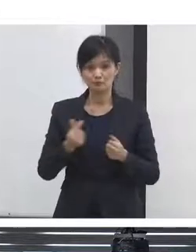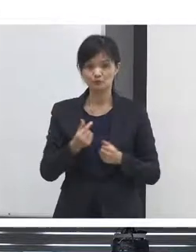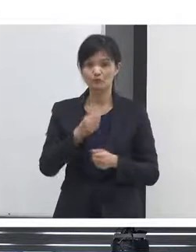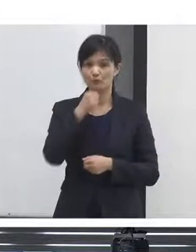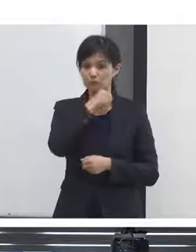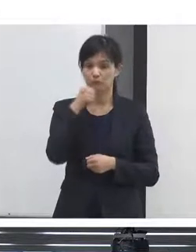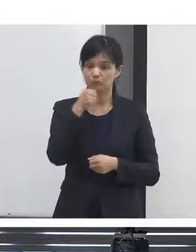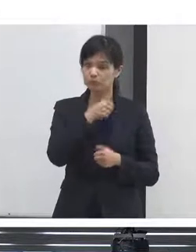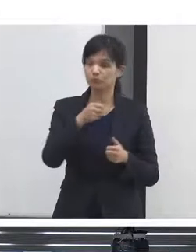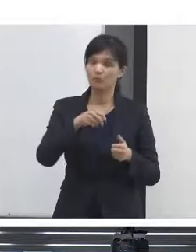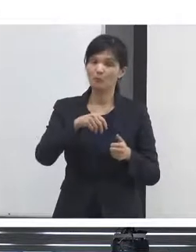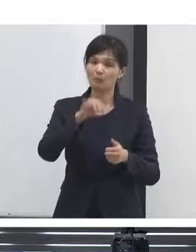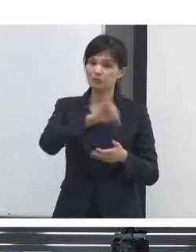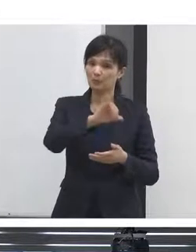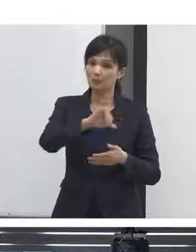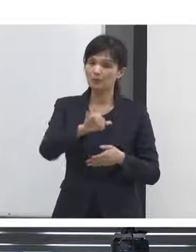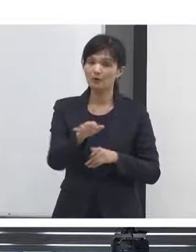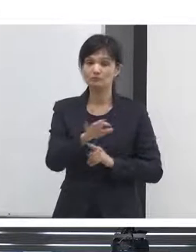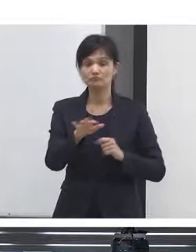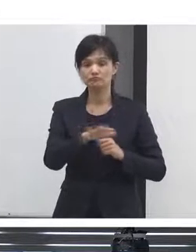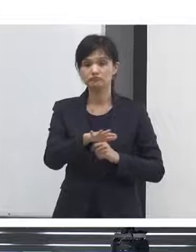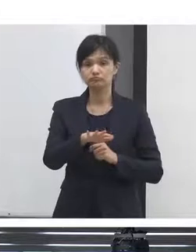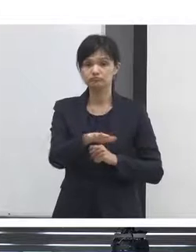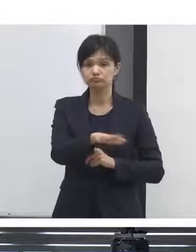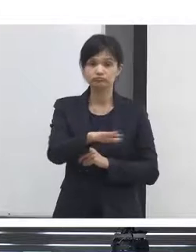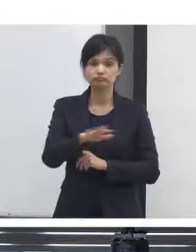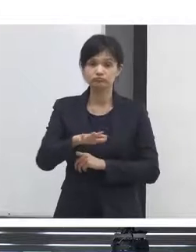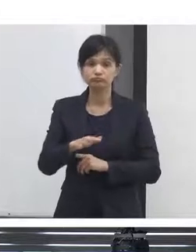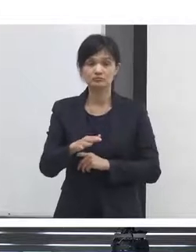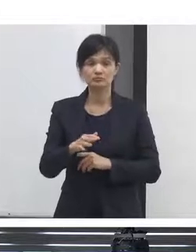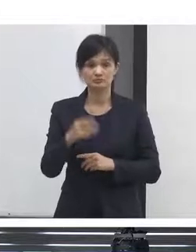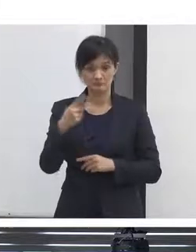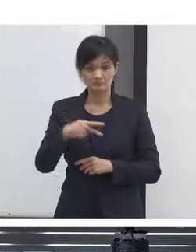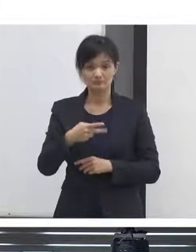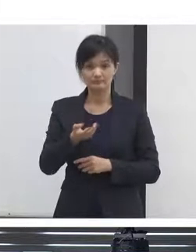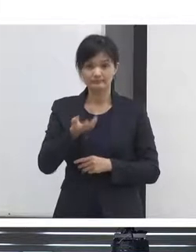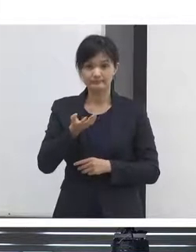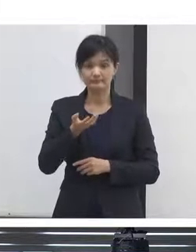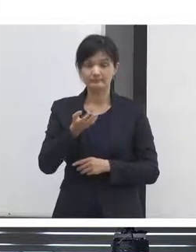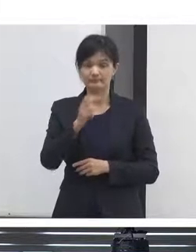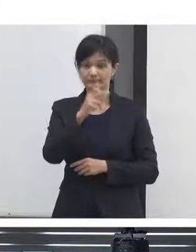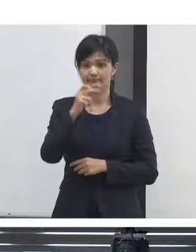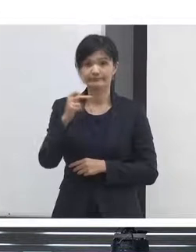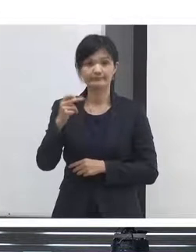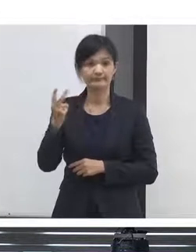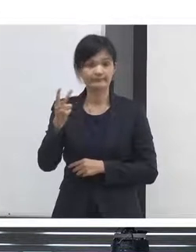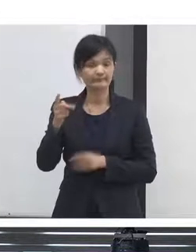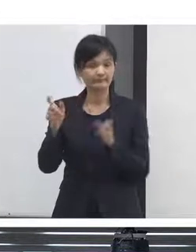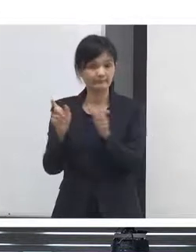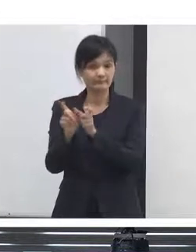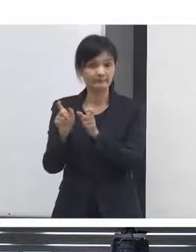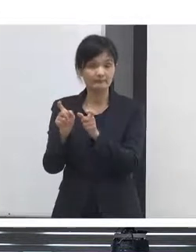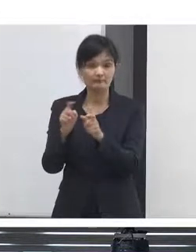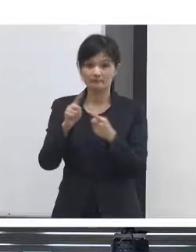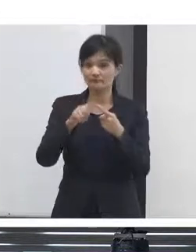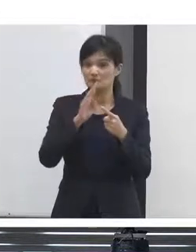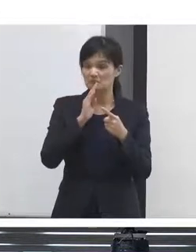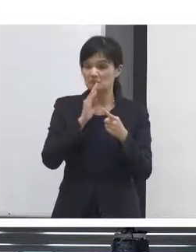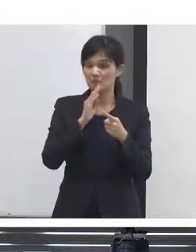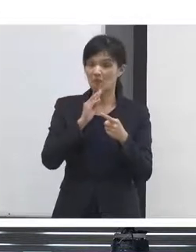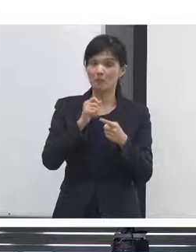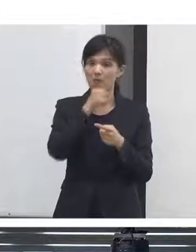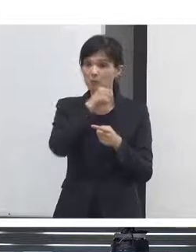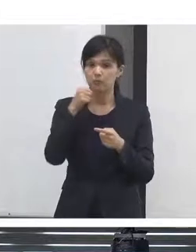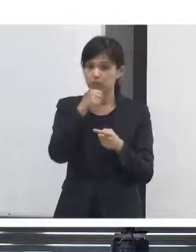药为例哈、哦。上面那个就是施肥哦 ，fertilization operation 跟pest control 的 operation， 那这两个人就是一个施肥，一个是农药。